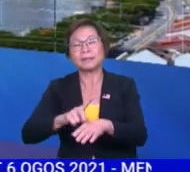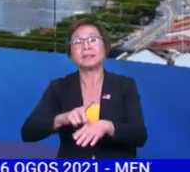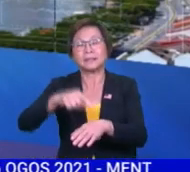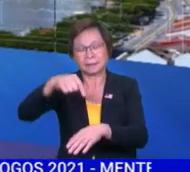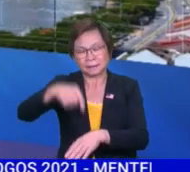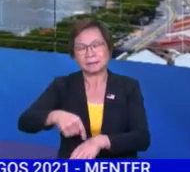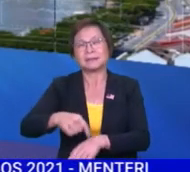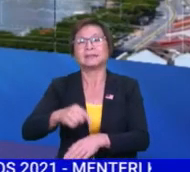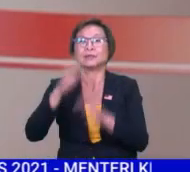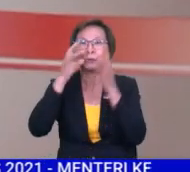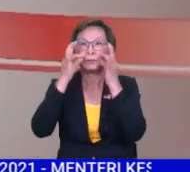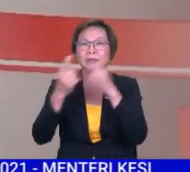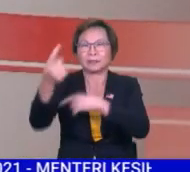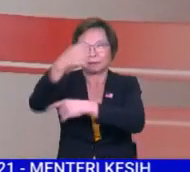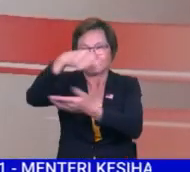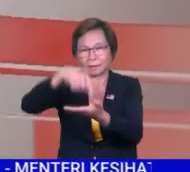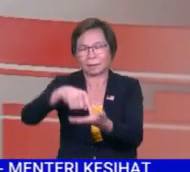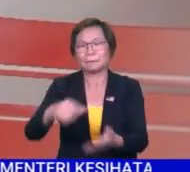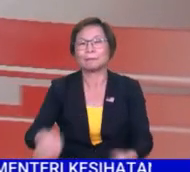ini